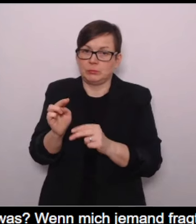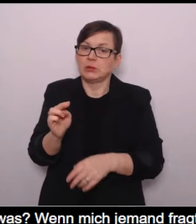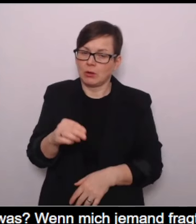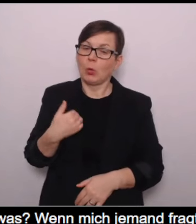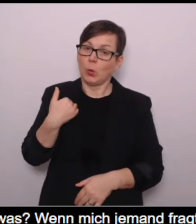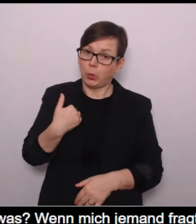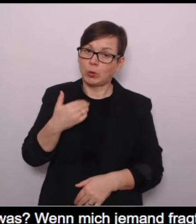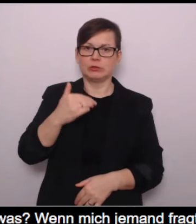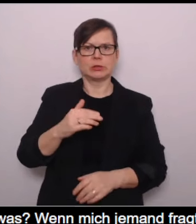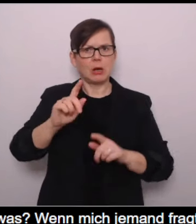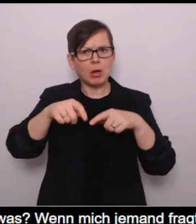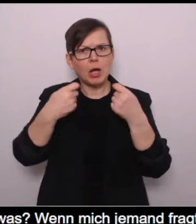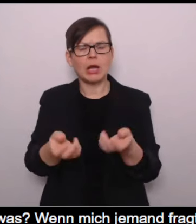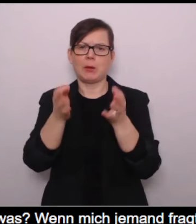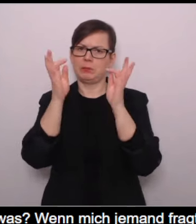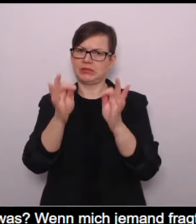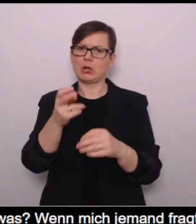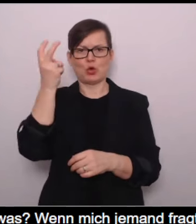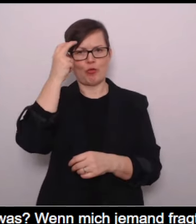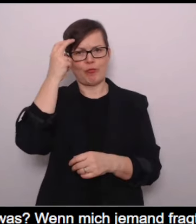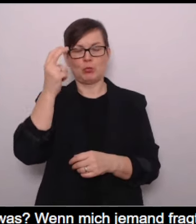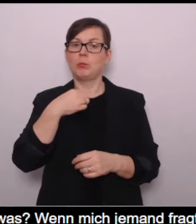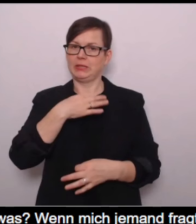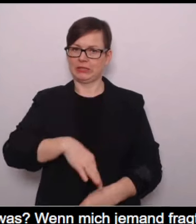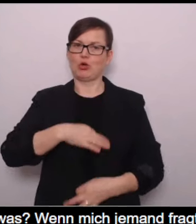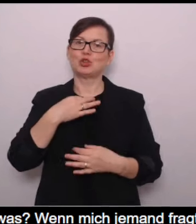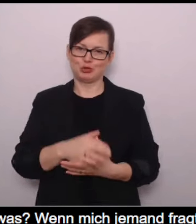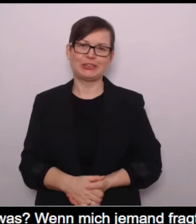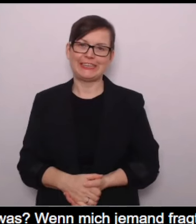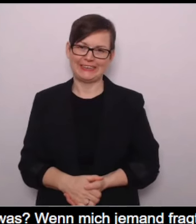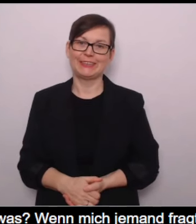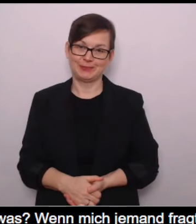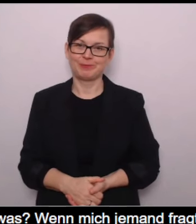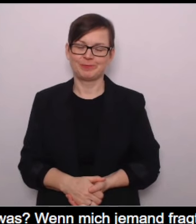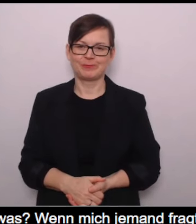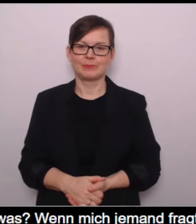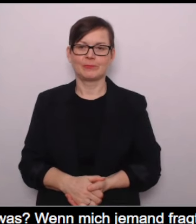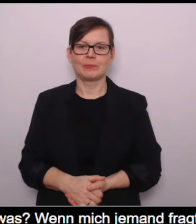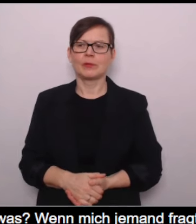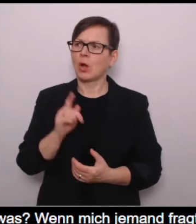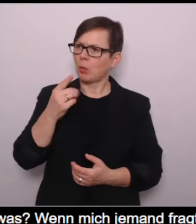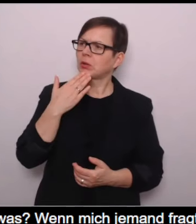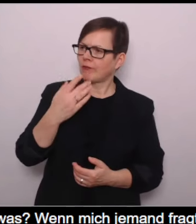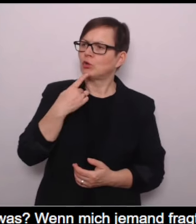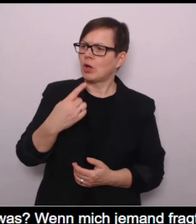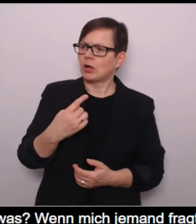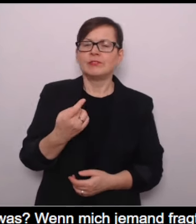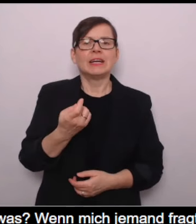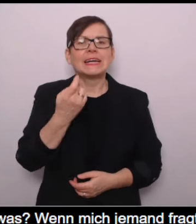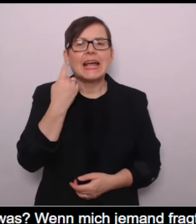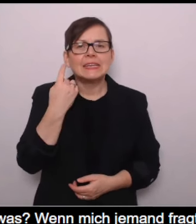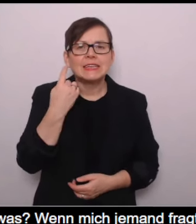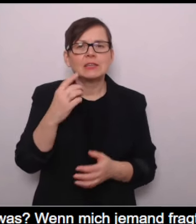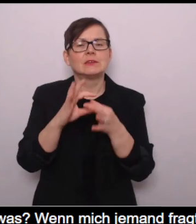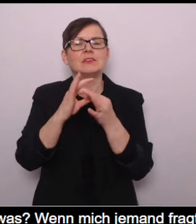und jeden und solange, also bis an die Grenzen der psychischen Belastung und der Einzelheit. Aber am Ende doch mit einem sehr guten, vernünftigen Ergebnis. Also das muss ich wirklich sagen, bin ich